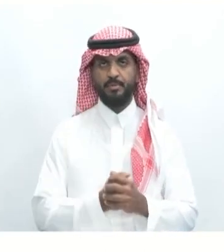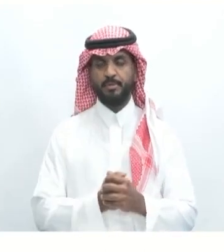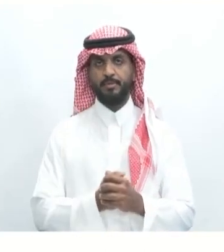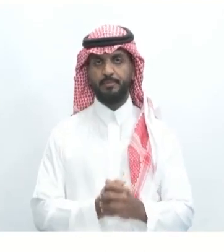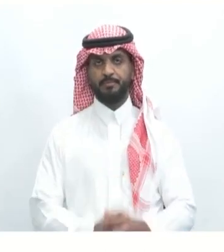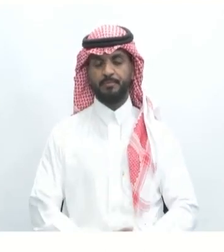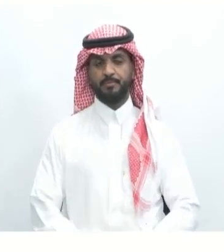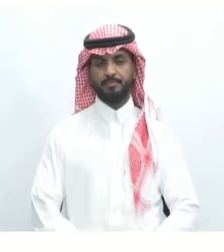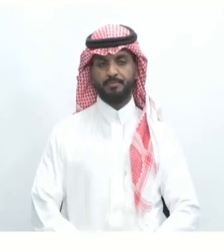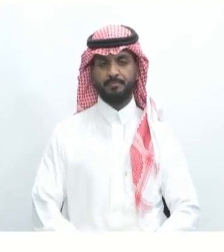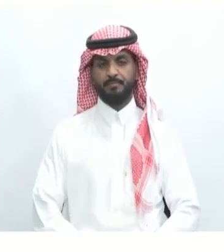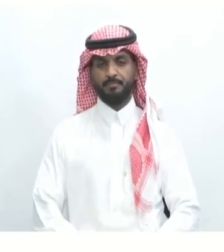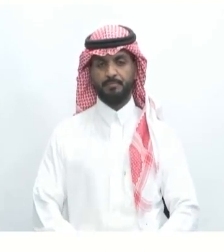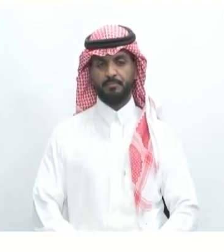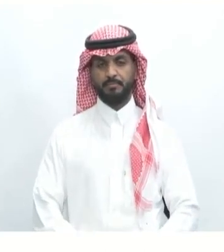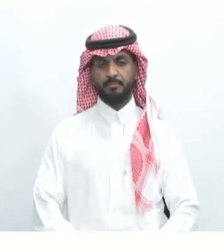ضمير ماذا